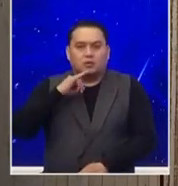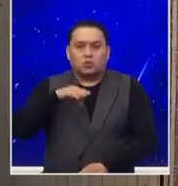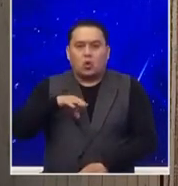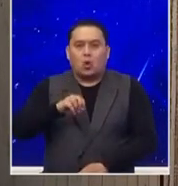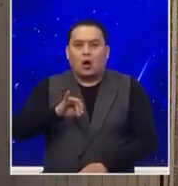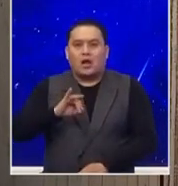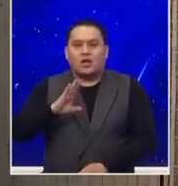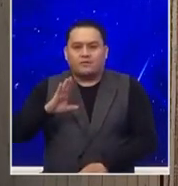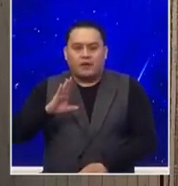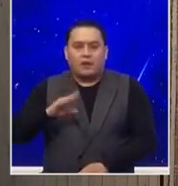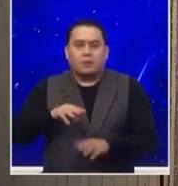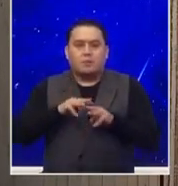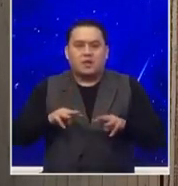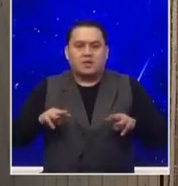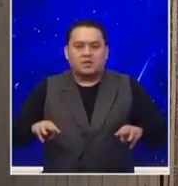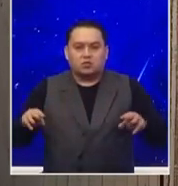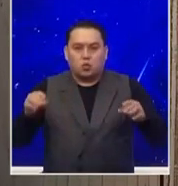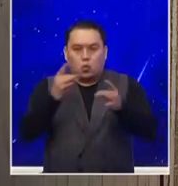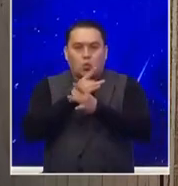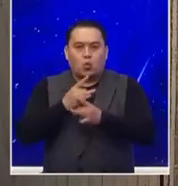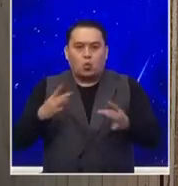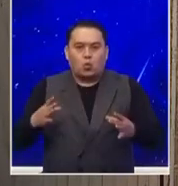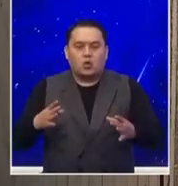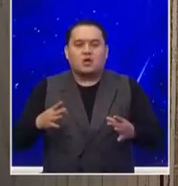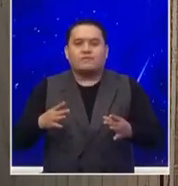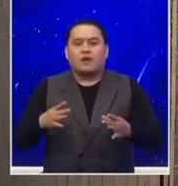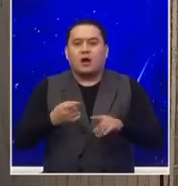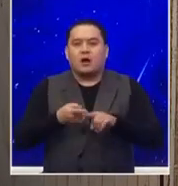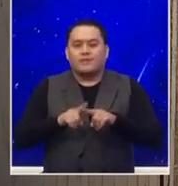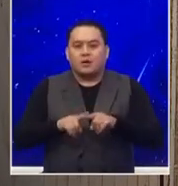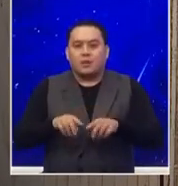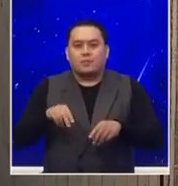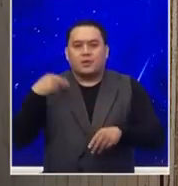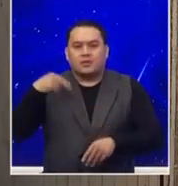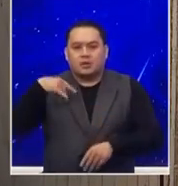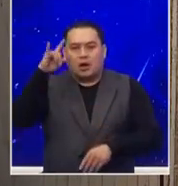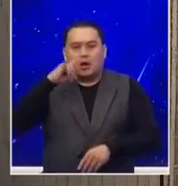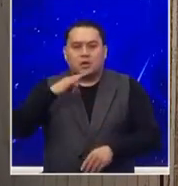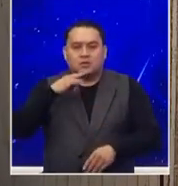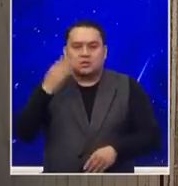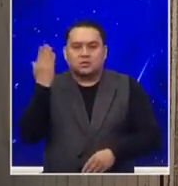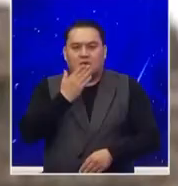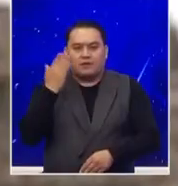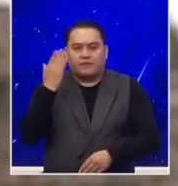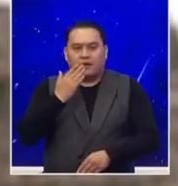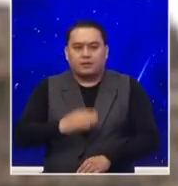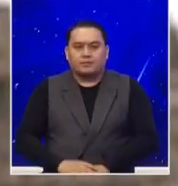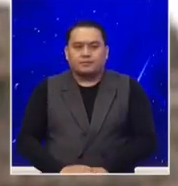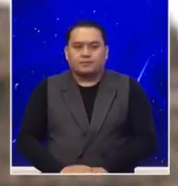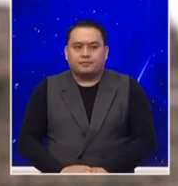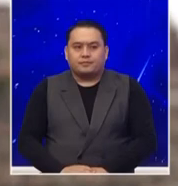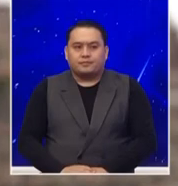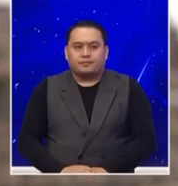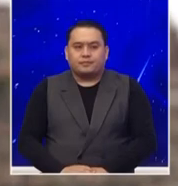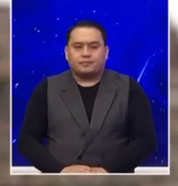Касым-Жомарт Токаев, министр культуры и спорта Ахтоты Раймкулова, а также президент Казахфильма Акан Сатаев. Ага был очень